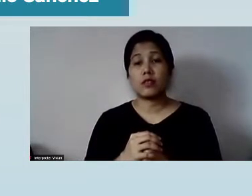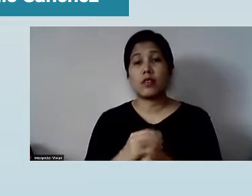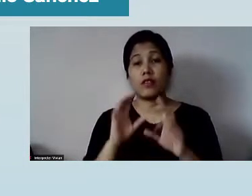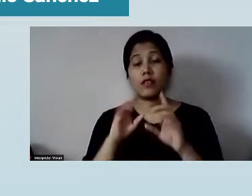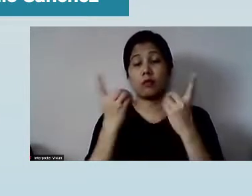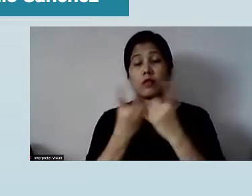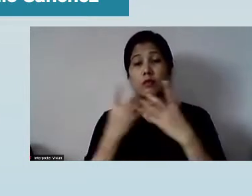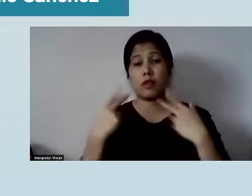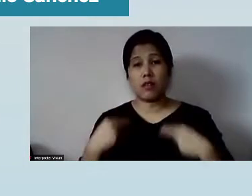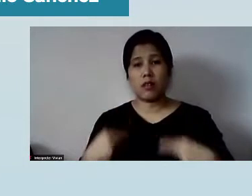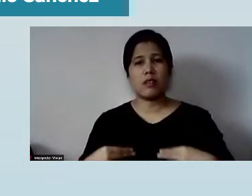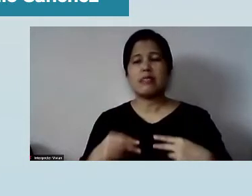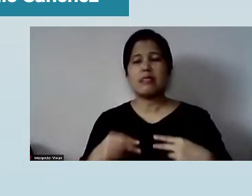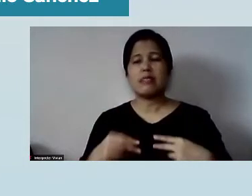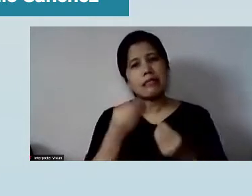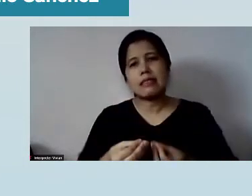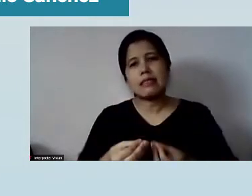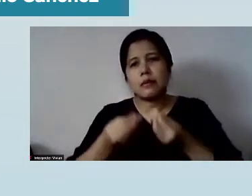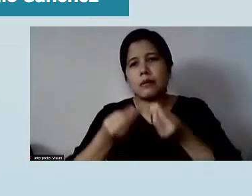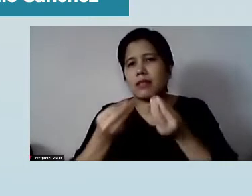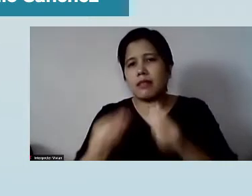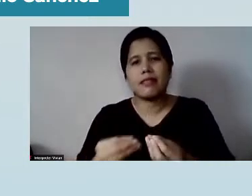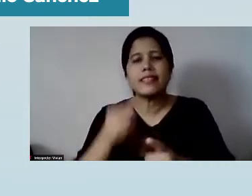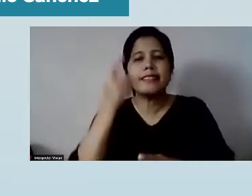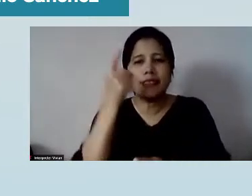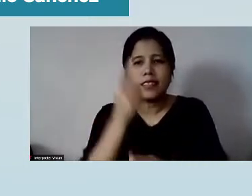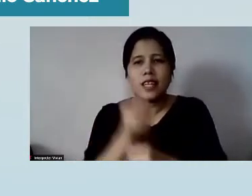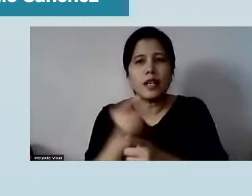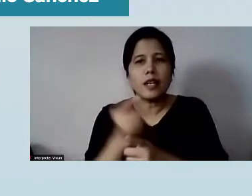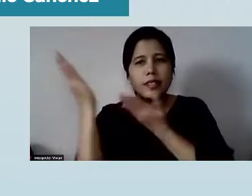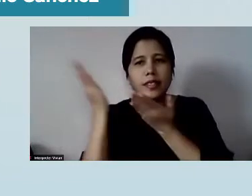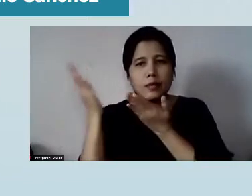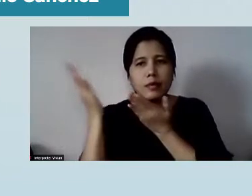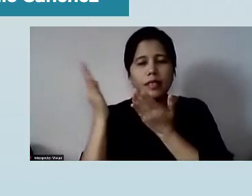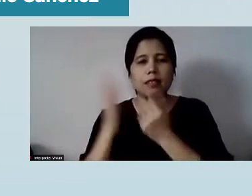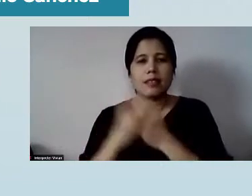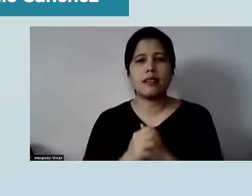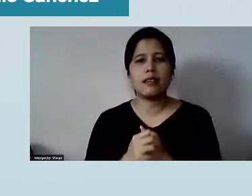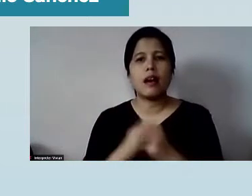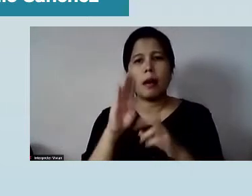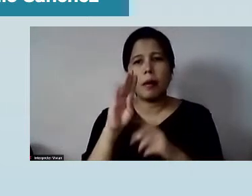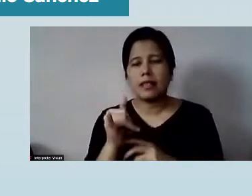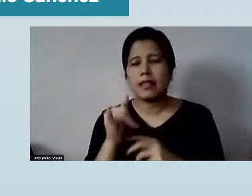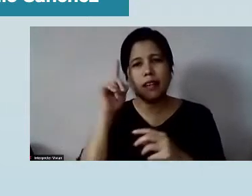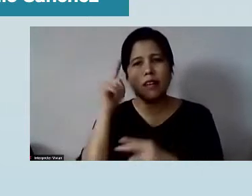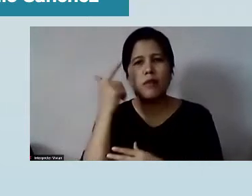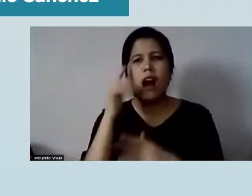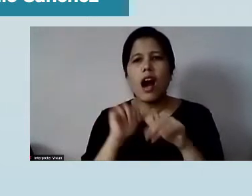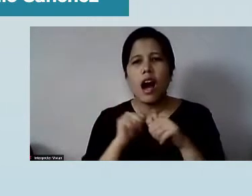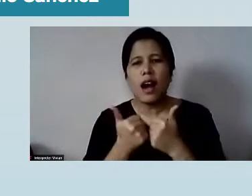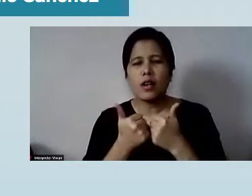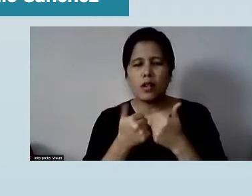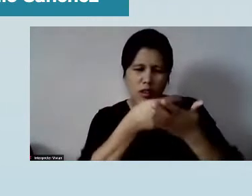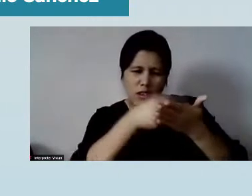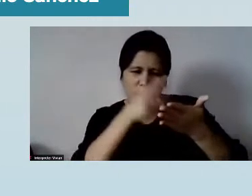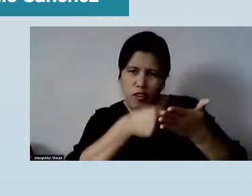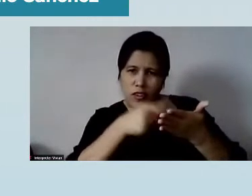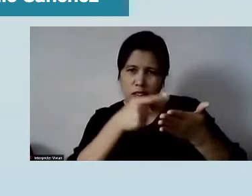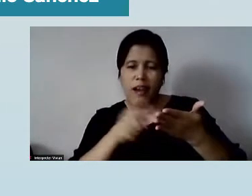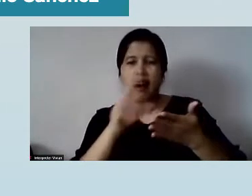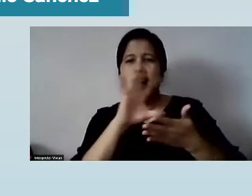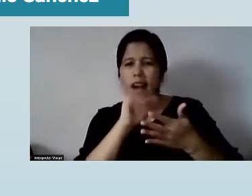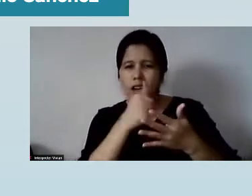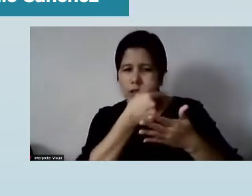Hindi tayo nabibigyan ng mga tamang services by the government doctors on how to assess, how to diagnose